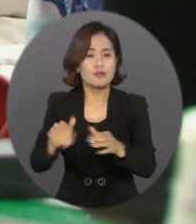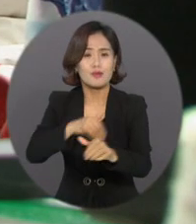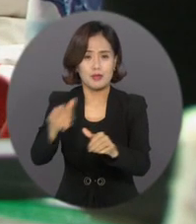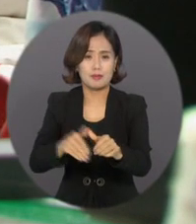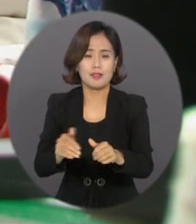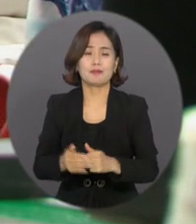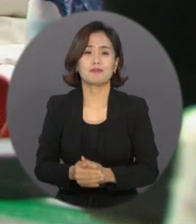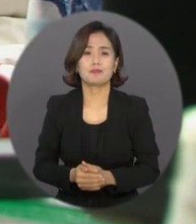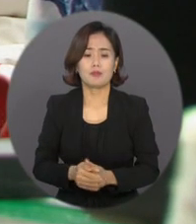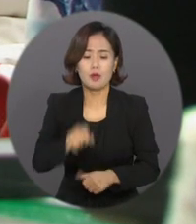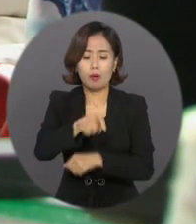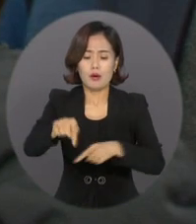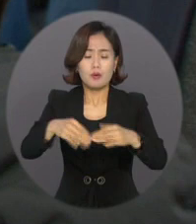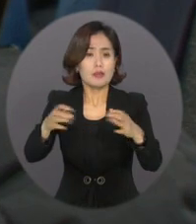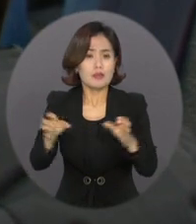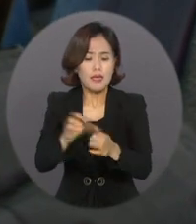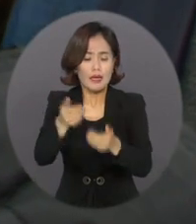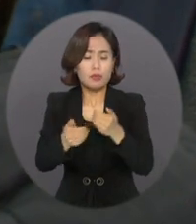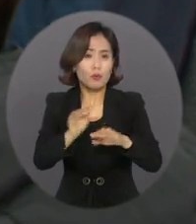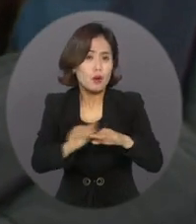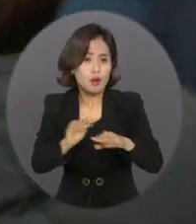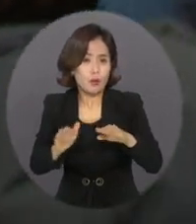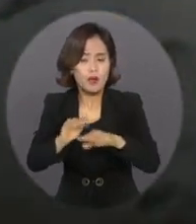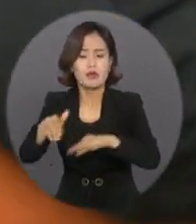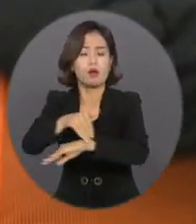있습니다. 행정당국이 갈등을 봉합하고 출구